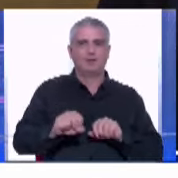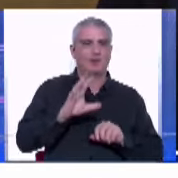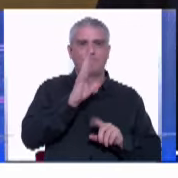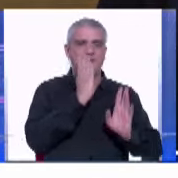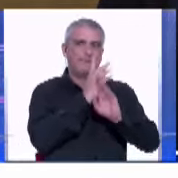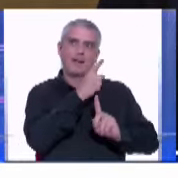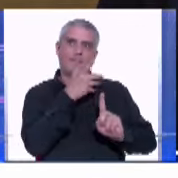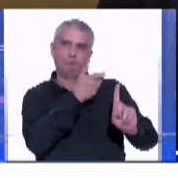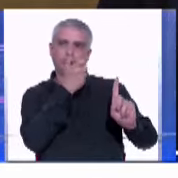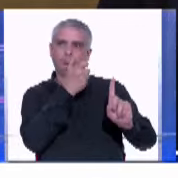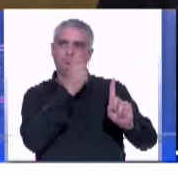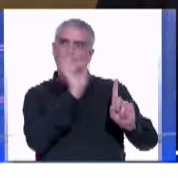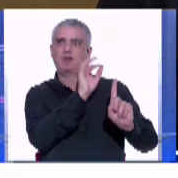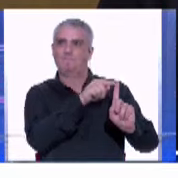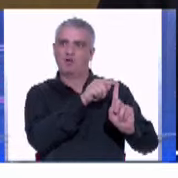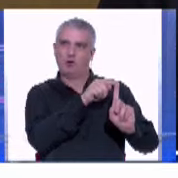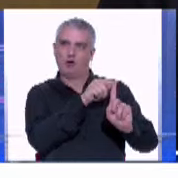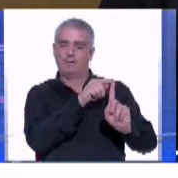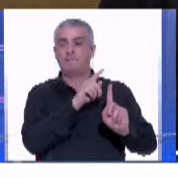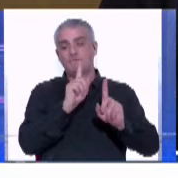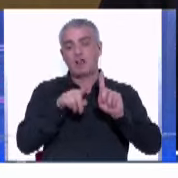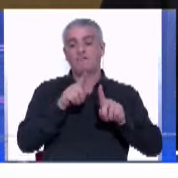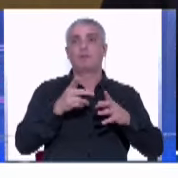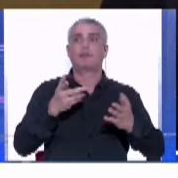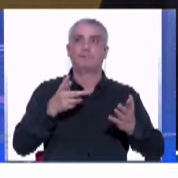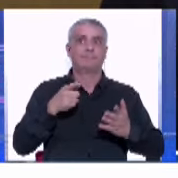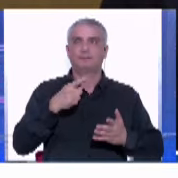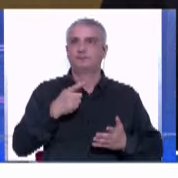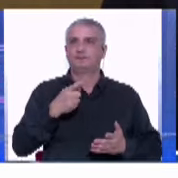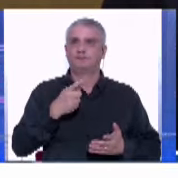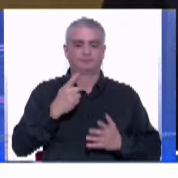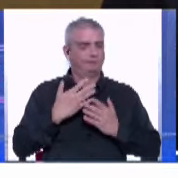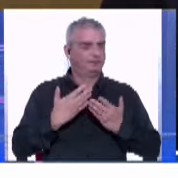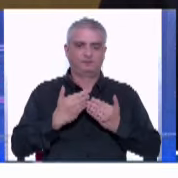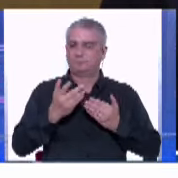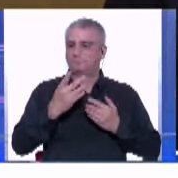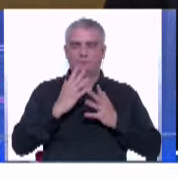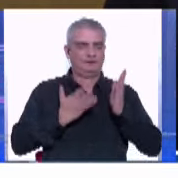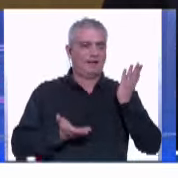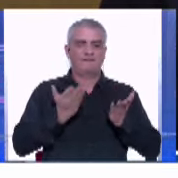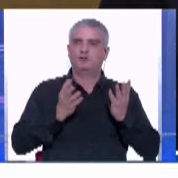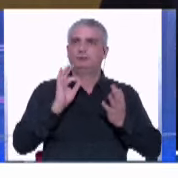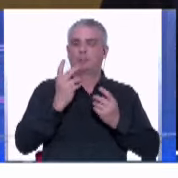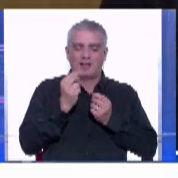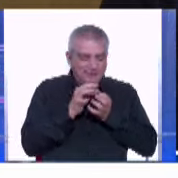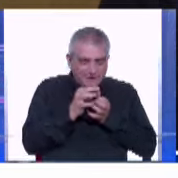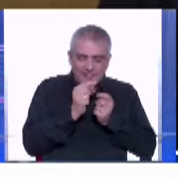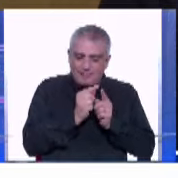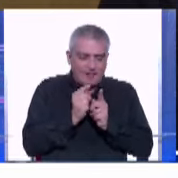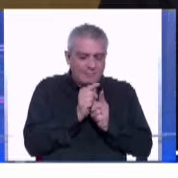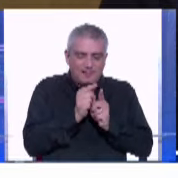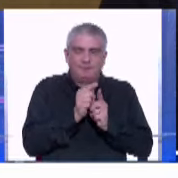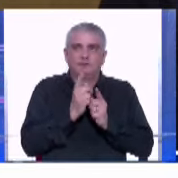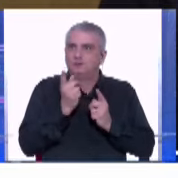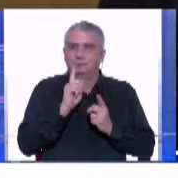המחבלים, לפגוע בהם, ולפעמים מדובר פה על טווחים, על הפרשים של סנטימטרים בודדים,